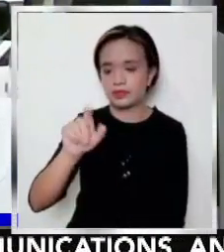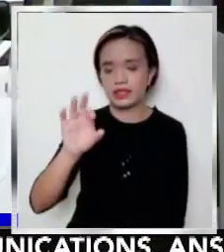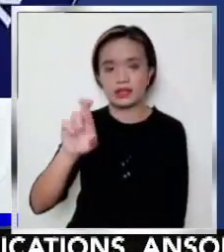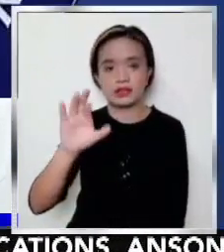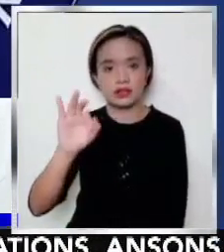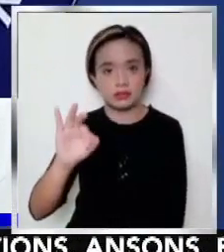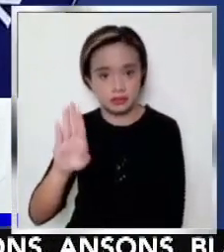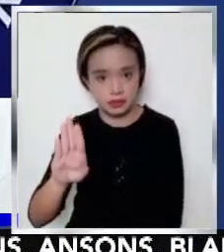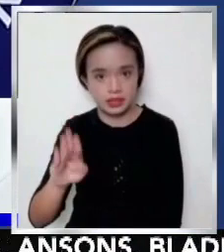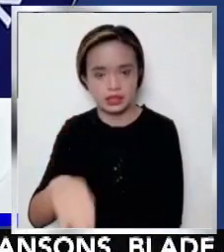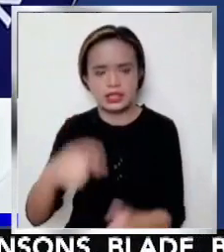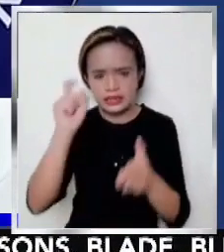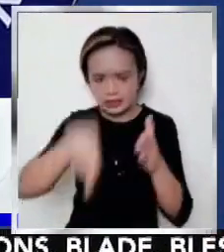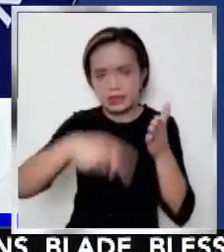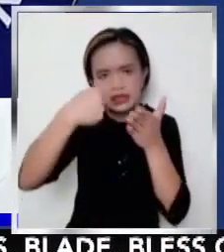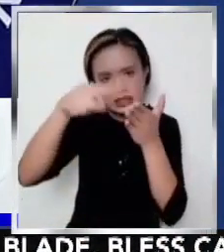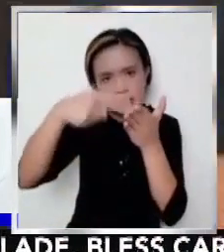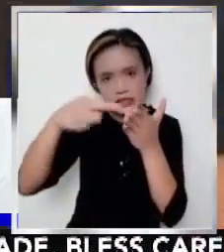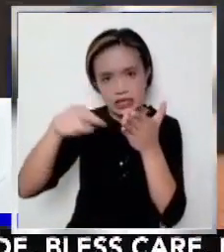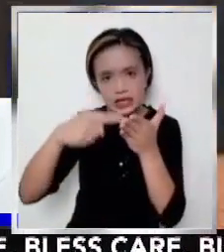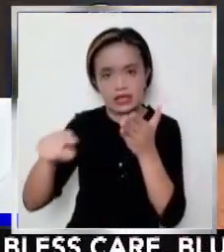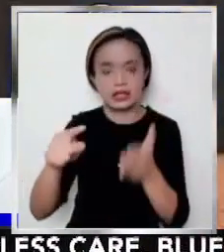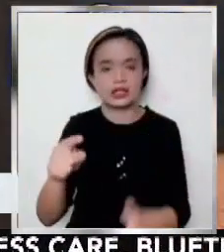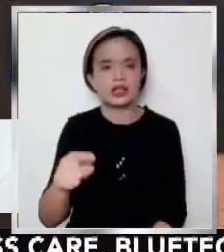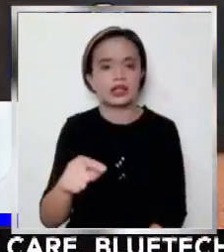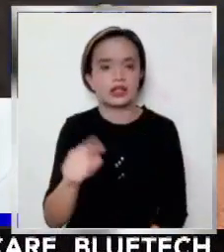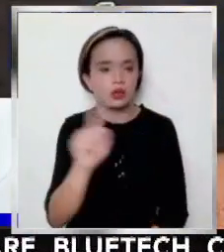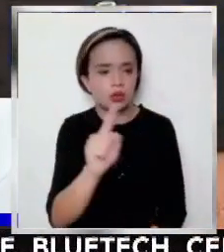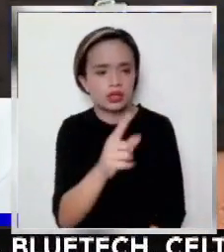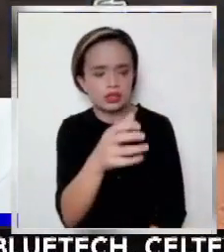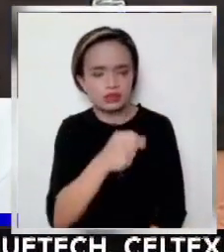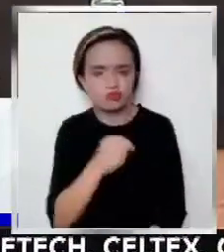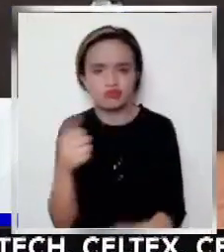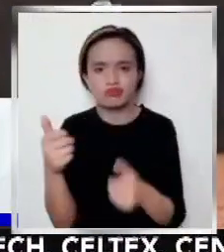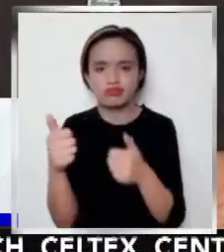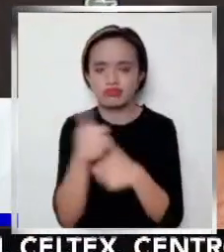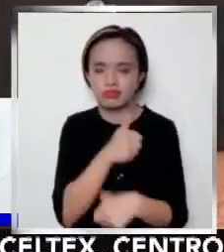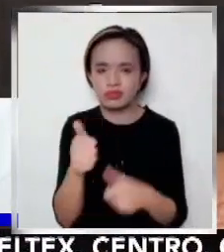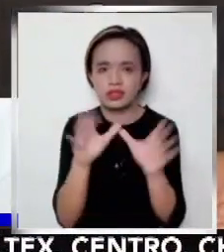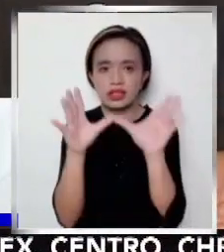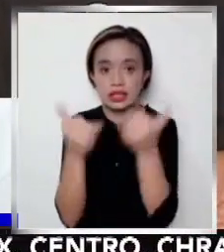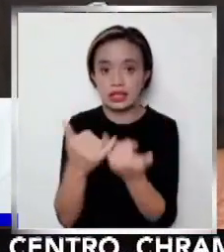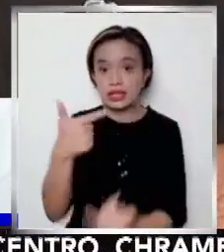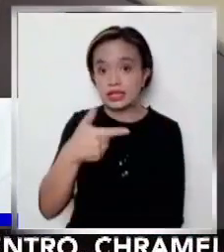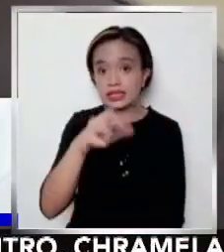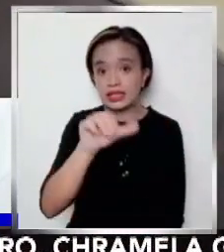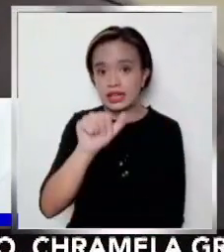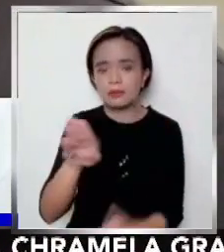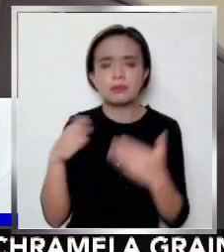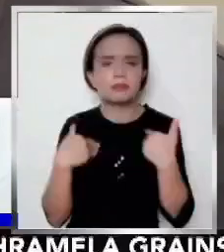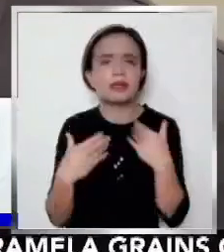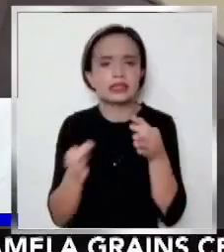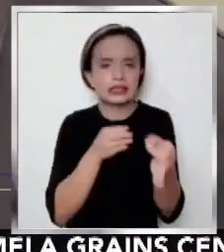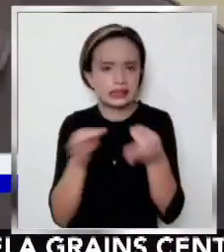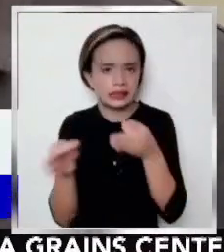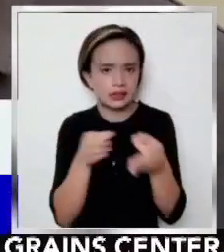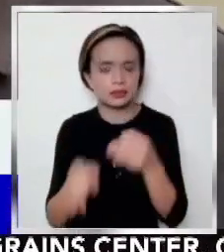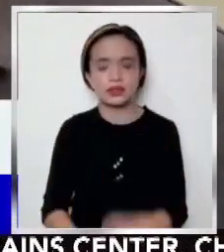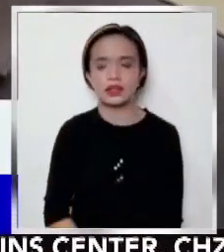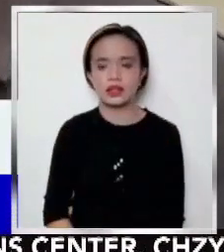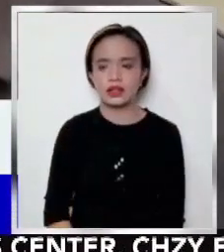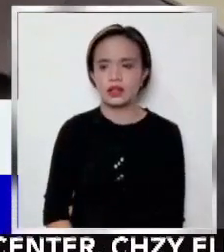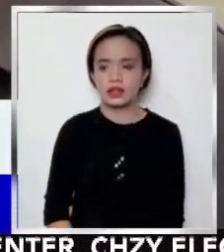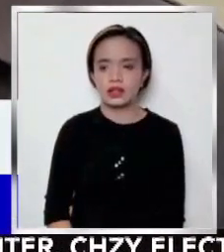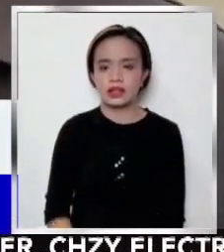sa kanila ng mga transport company. May paliwanag ang Grab sa sinasabing commission change. First of all, no, hindi po siya